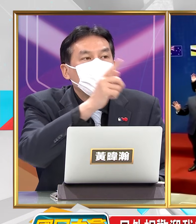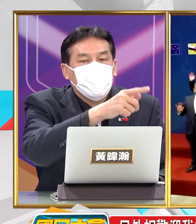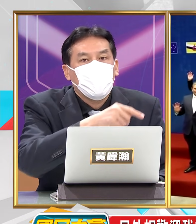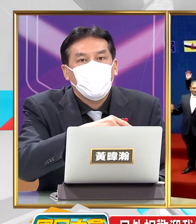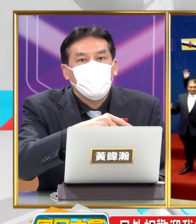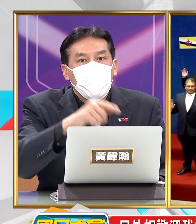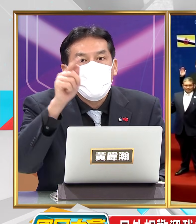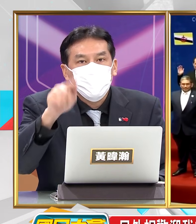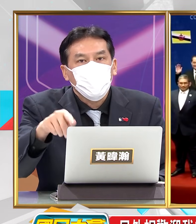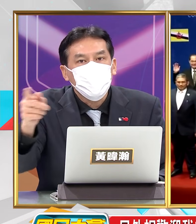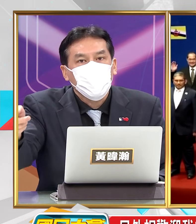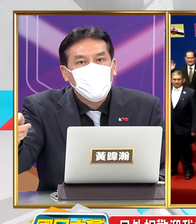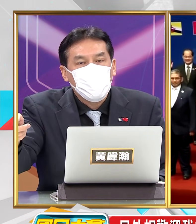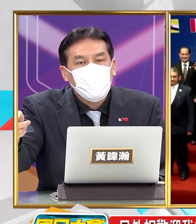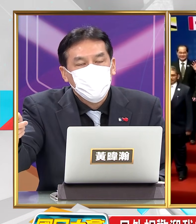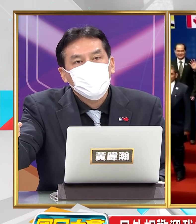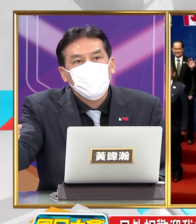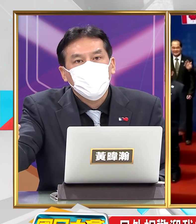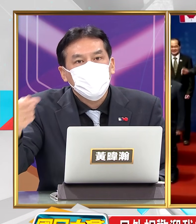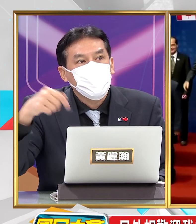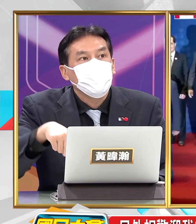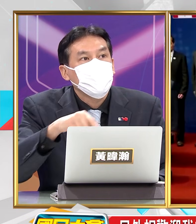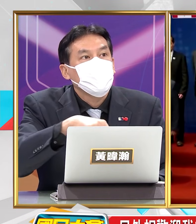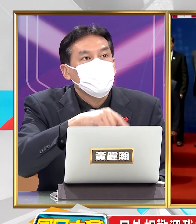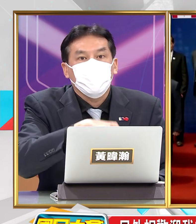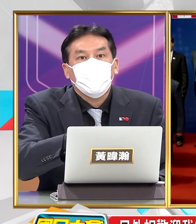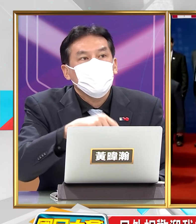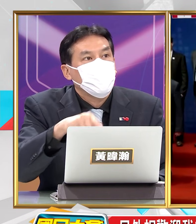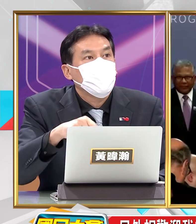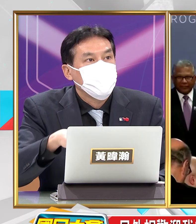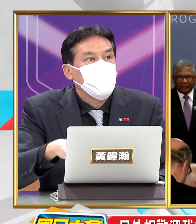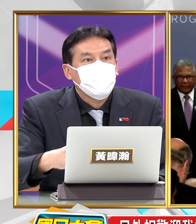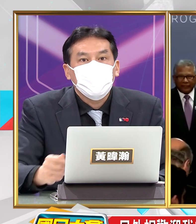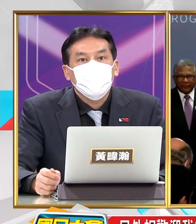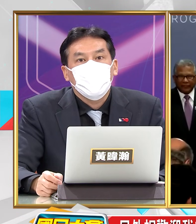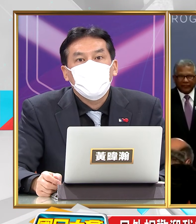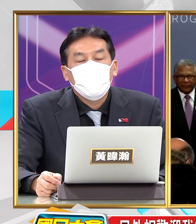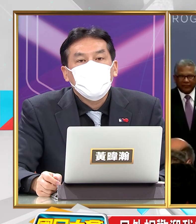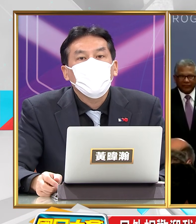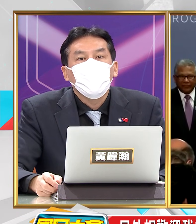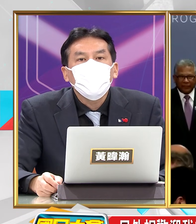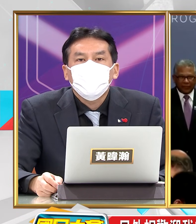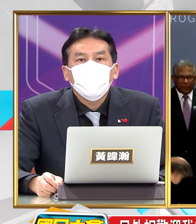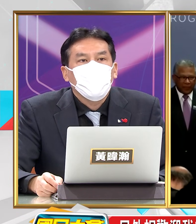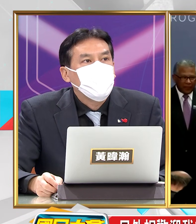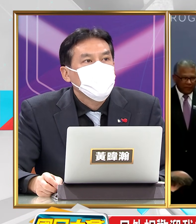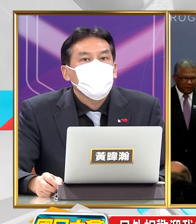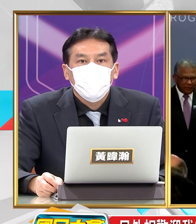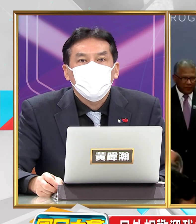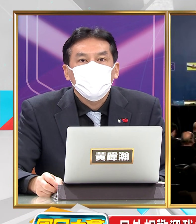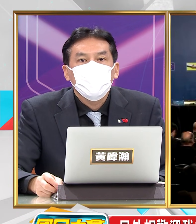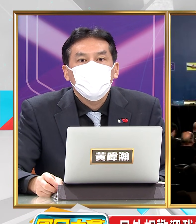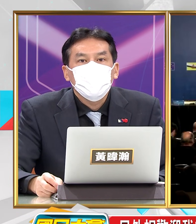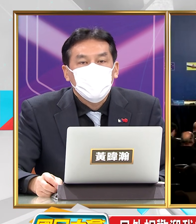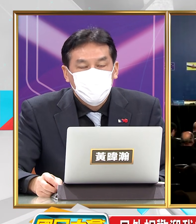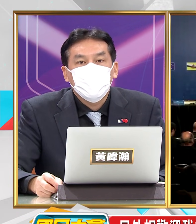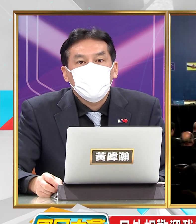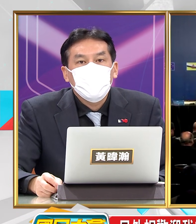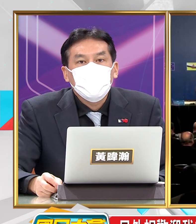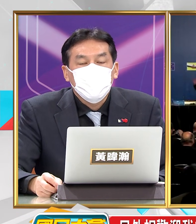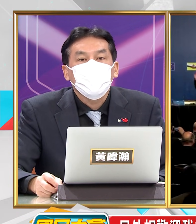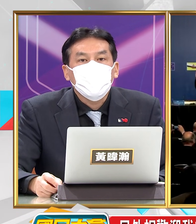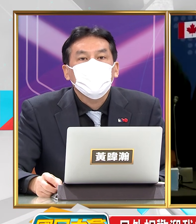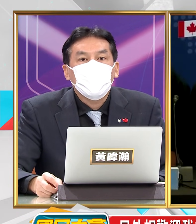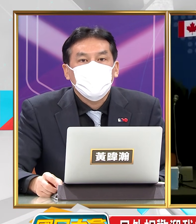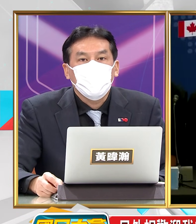因为我们比他还要晚。九月十六号，中国大陆递件，我们是昨天九月二十二号才递件。那我们为什么要晚这么多的时